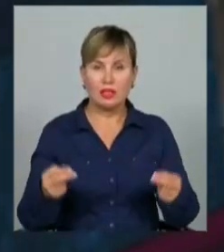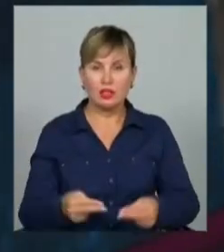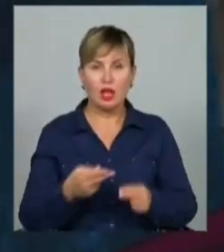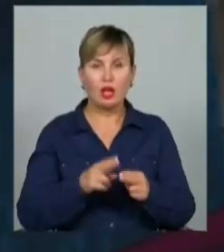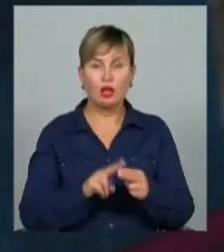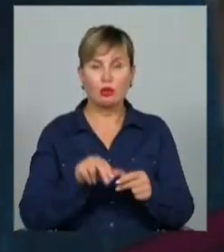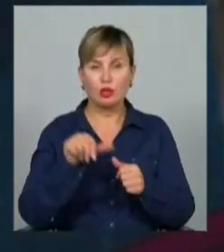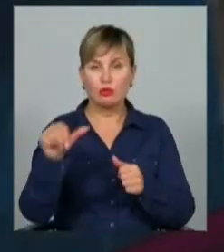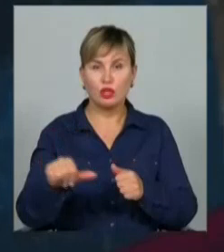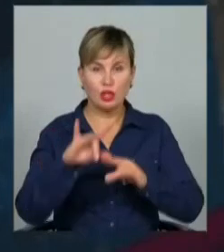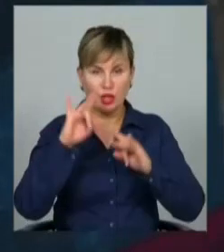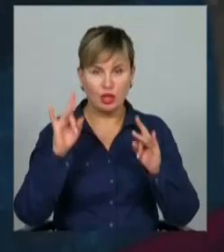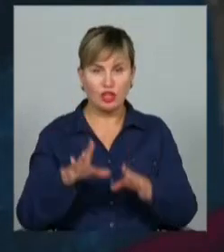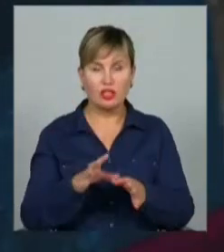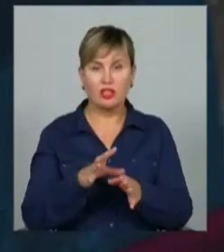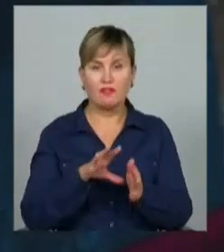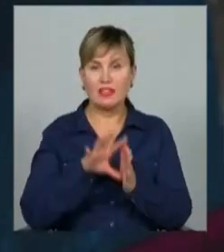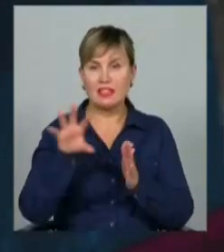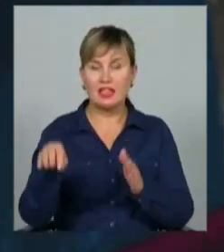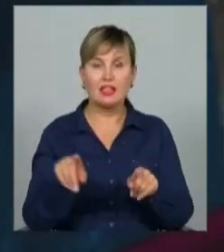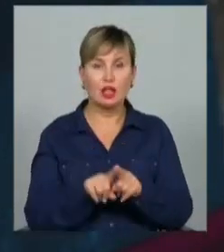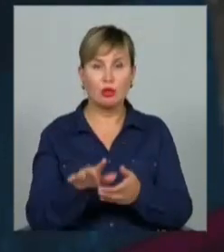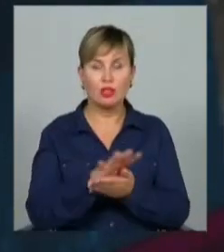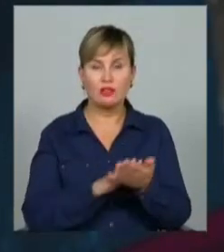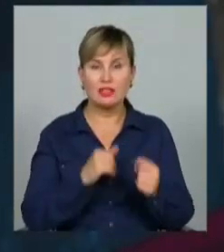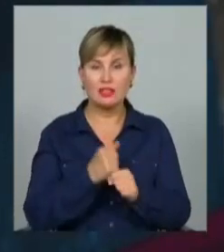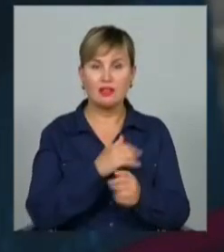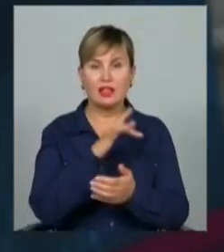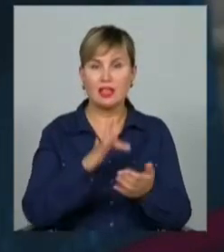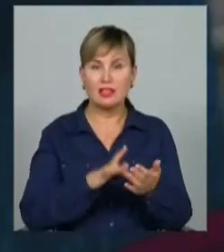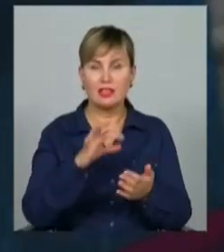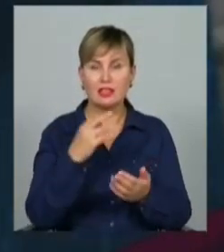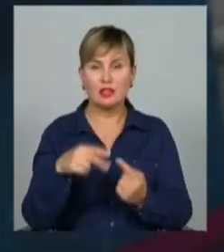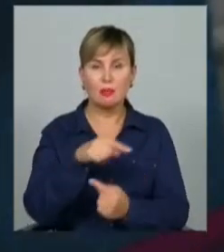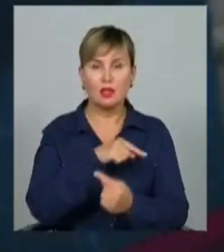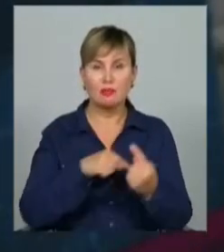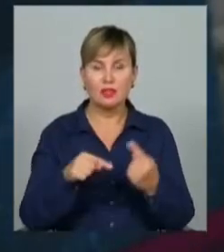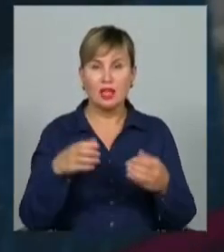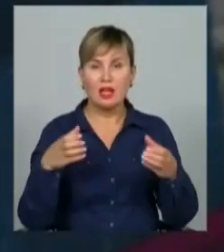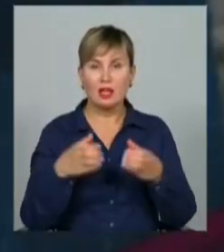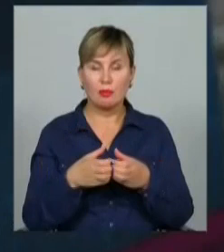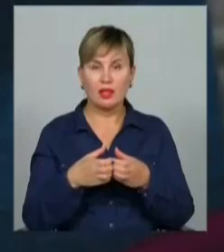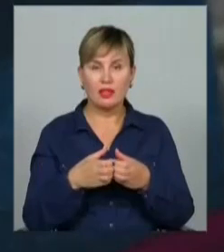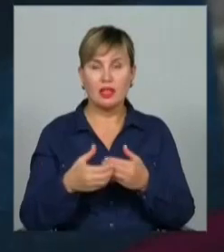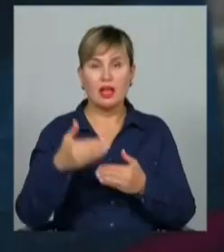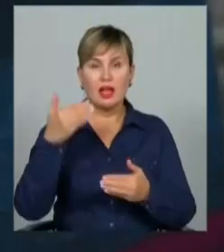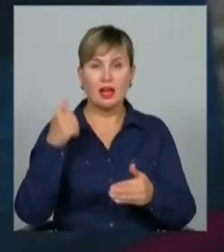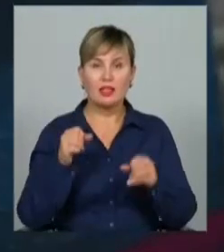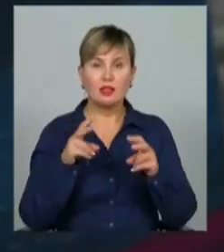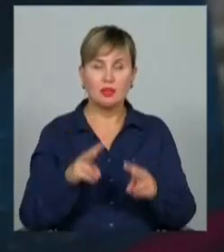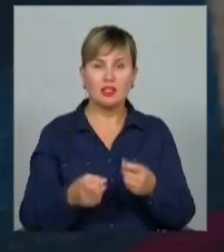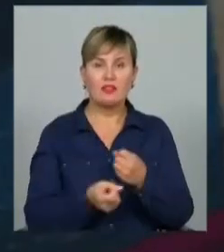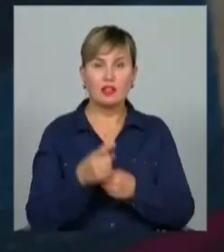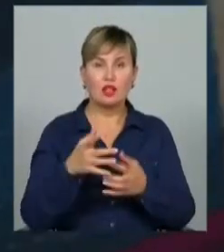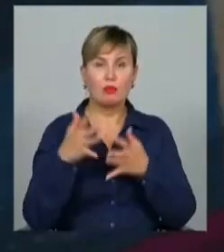которые исключают неожиданные выселения. Такое заявление сделали в городской социально-предпринимательской корпорации. Ранее специалисты